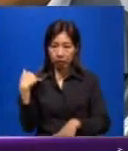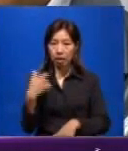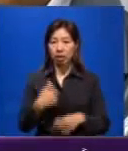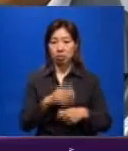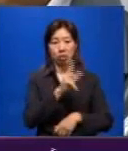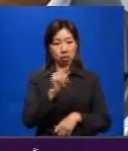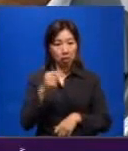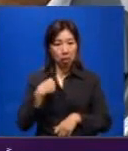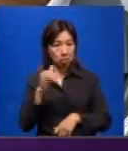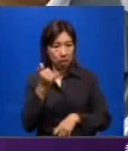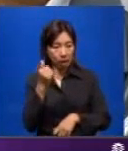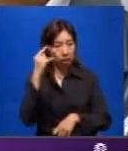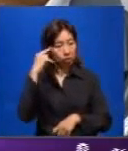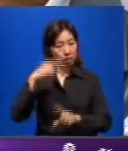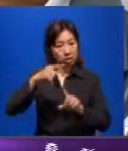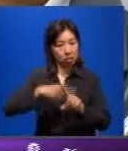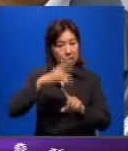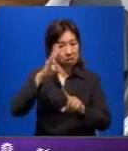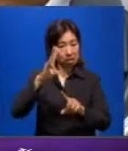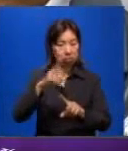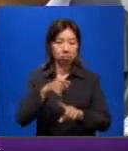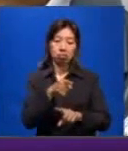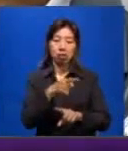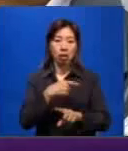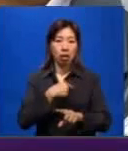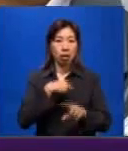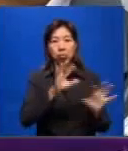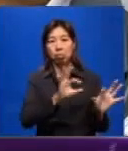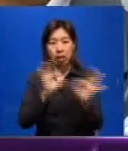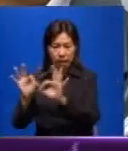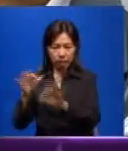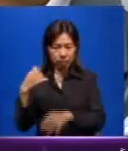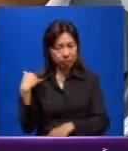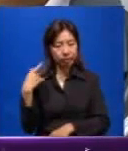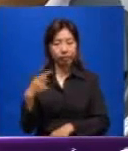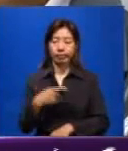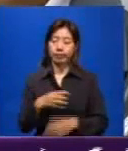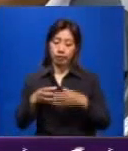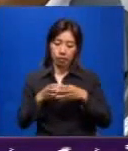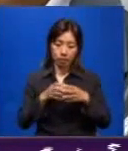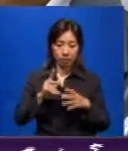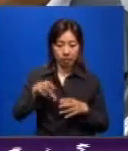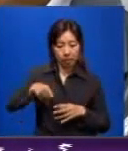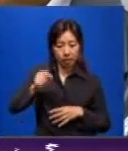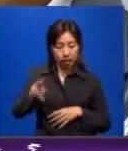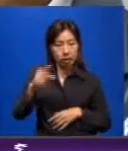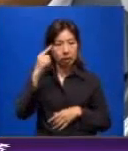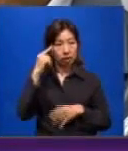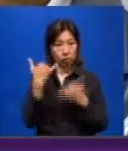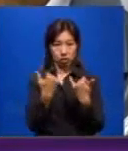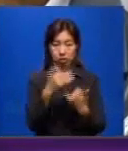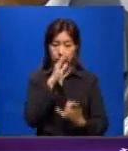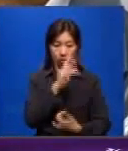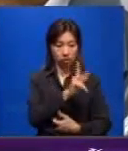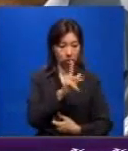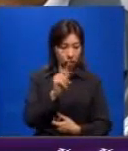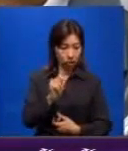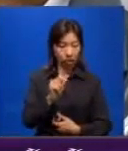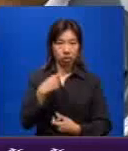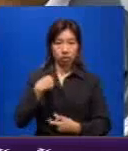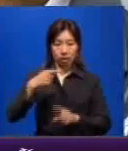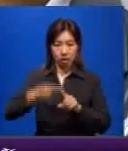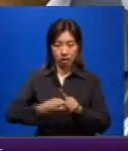ำหนดการเลือกตั้งในเดือนกรกฎาคมเสียอีกพรรคเพื่อไทยจึงหวังว่าการหารือระหว่างกกต.กับพรรคการเมืองในวันที่